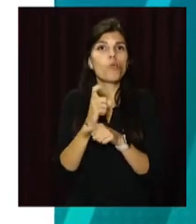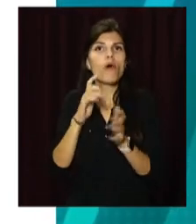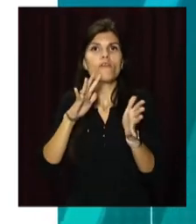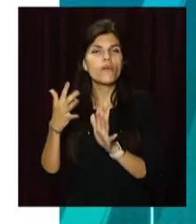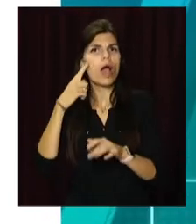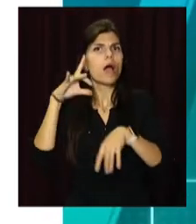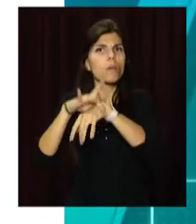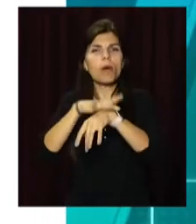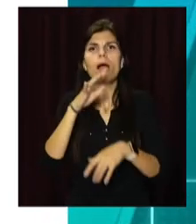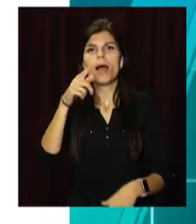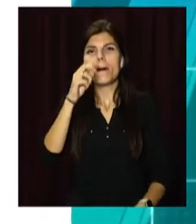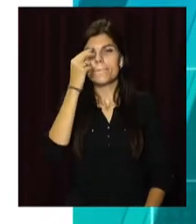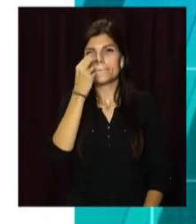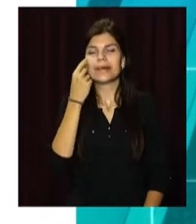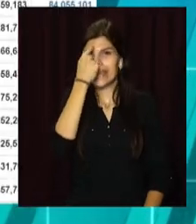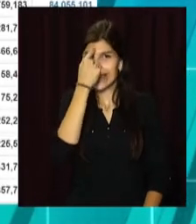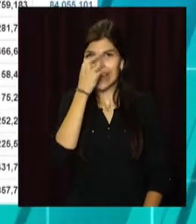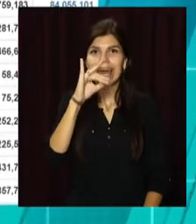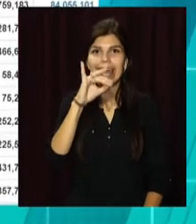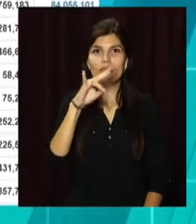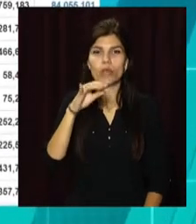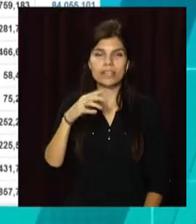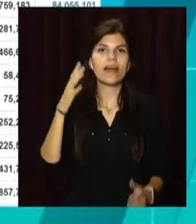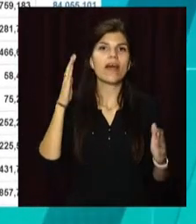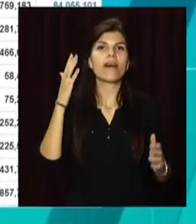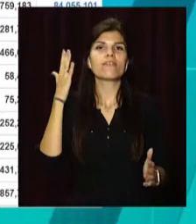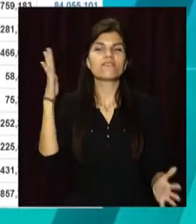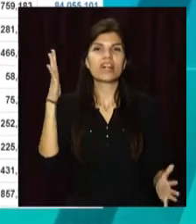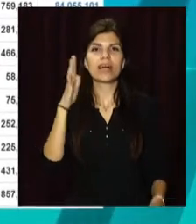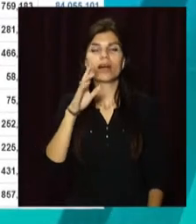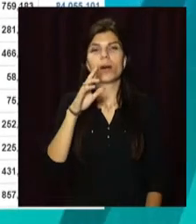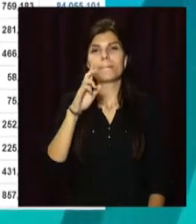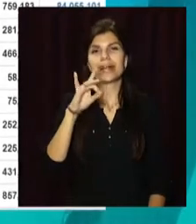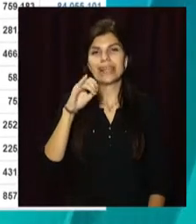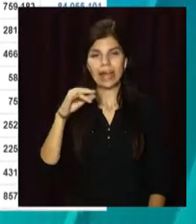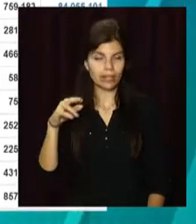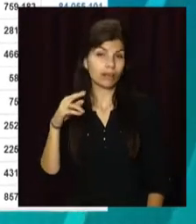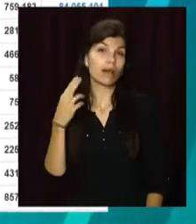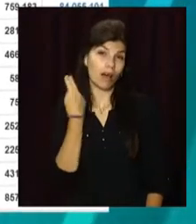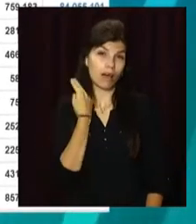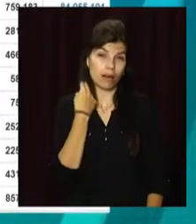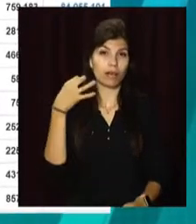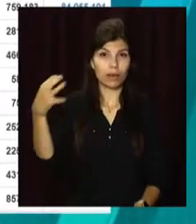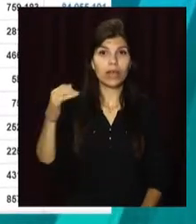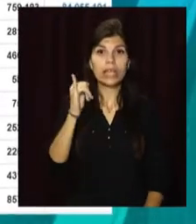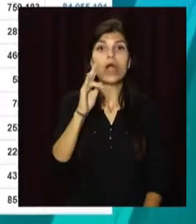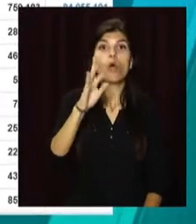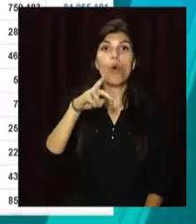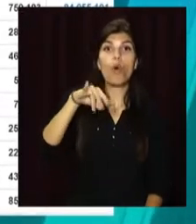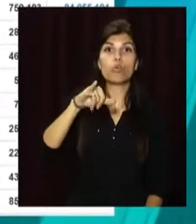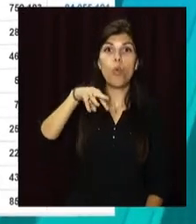випадків діагностували в Бразилії, Індії, Індонезії, Великобританії та Колумбії. Україна за кількістю інфікованих за добу